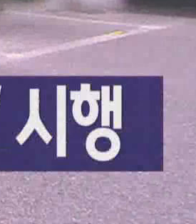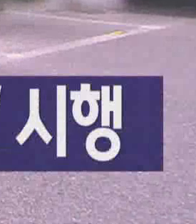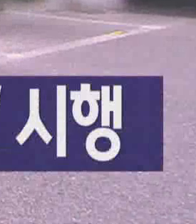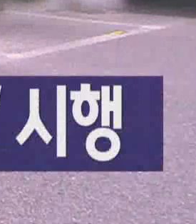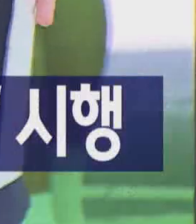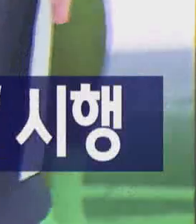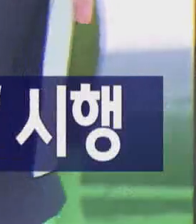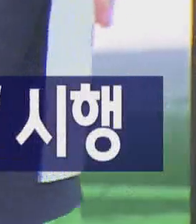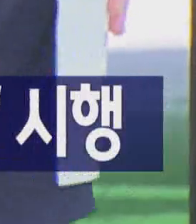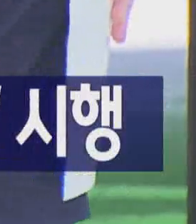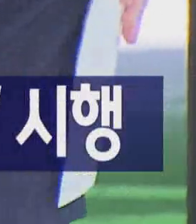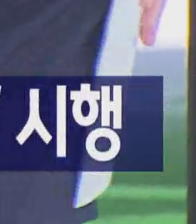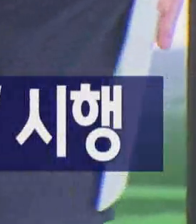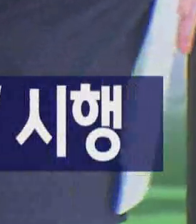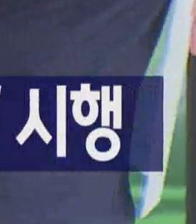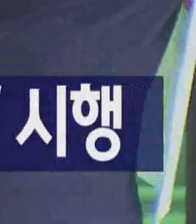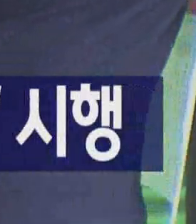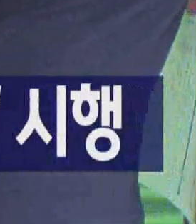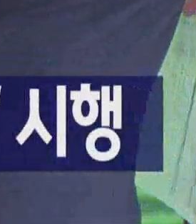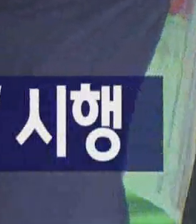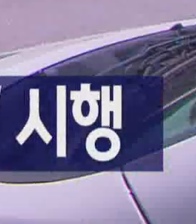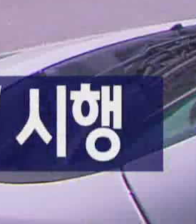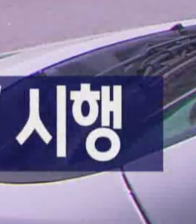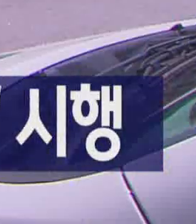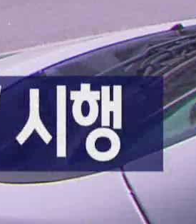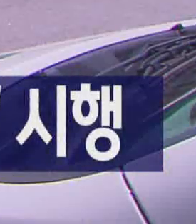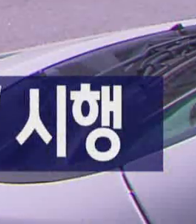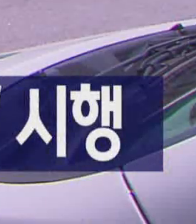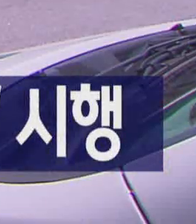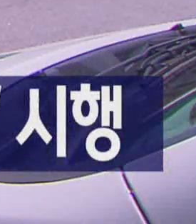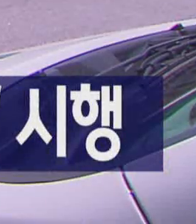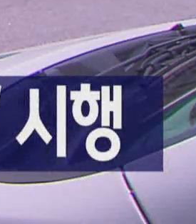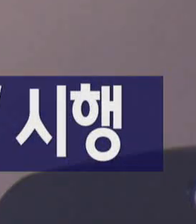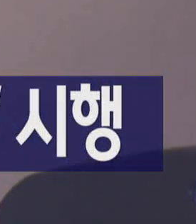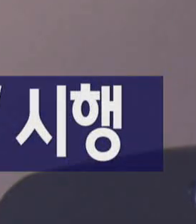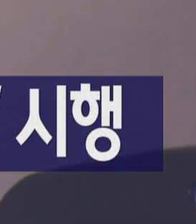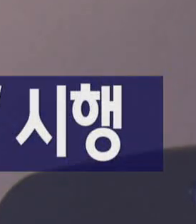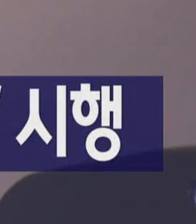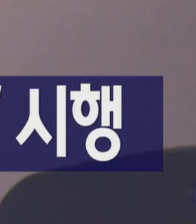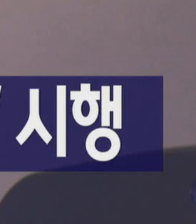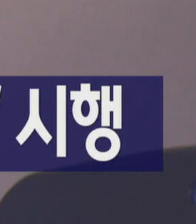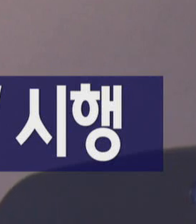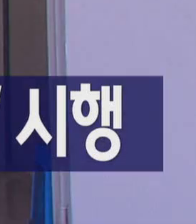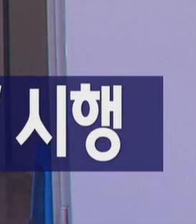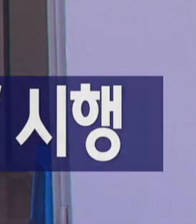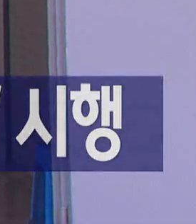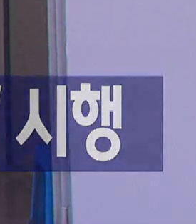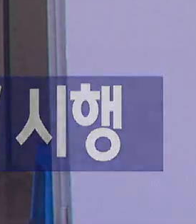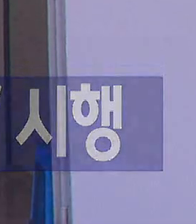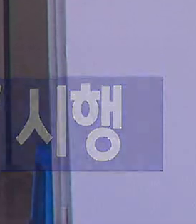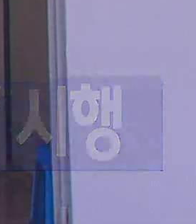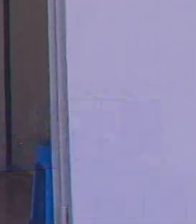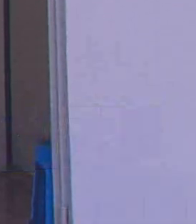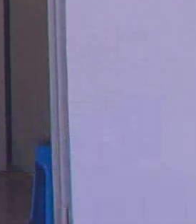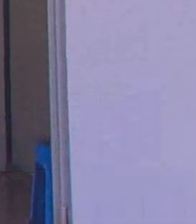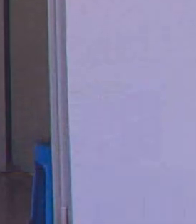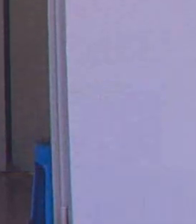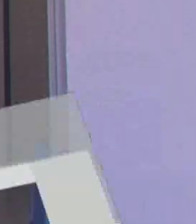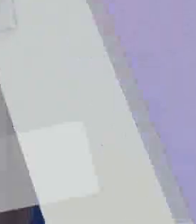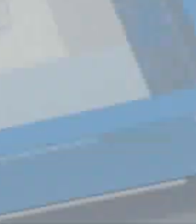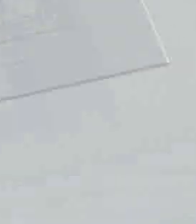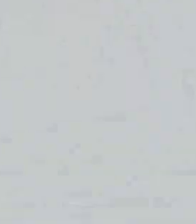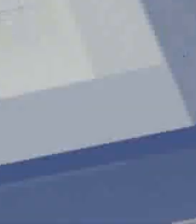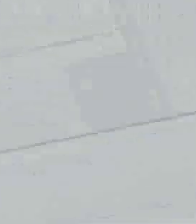여수에서 코로나19 확산세가 지속되고 있습니다. 여수시는 다음 달 1일까지 전시민 긴급 이동 멈춤을 시행하기로 했습니다.